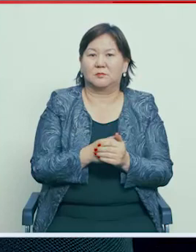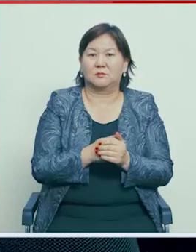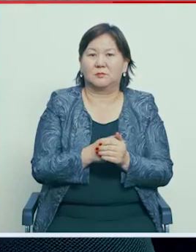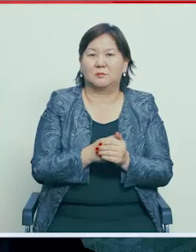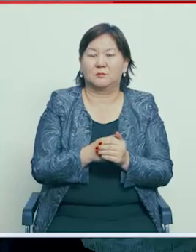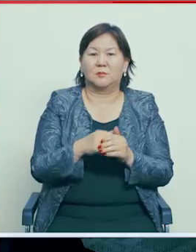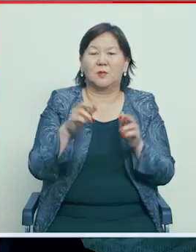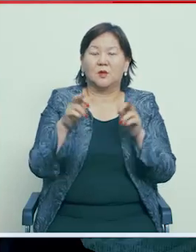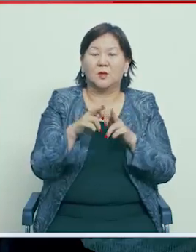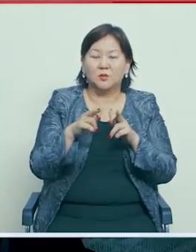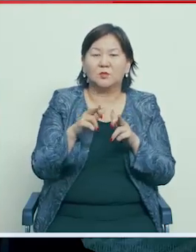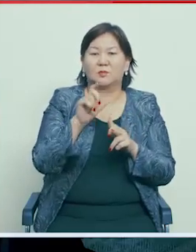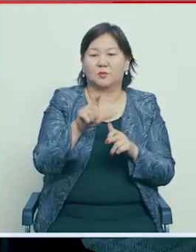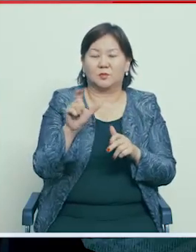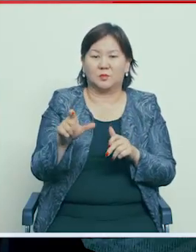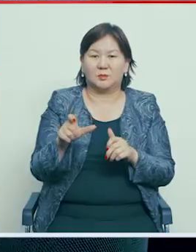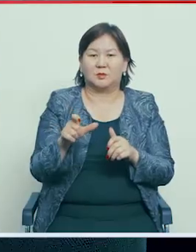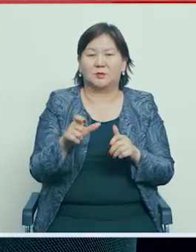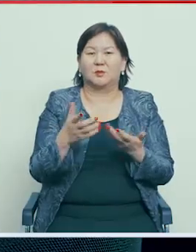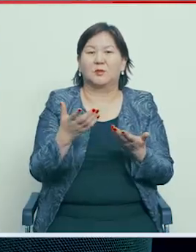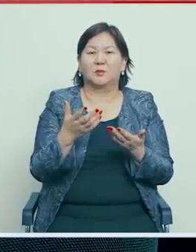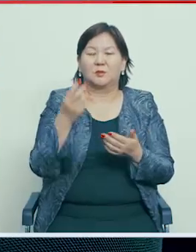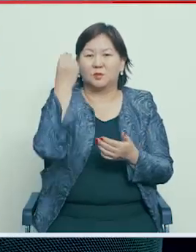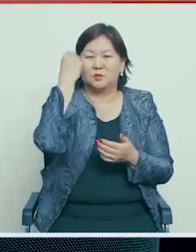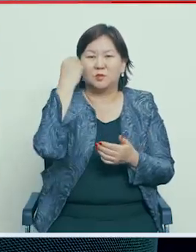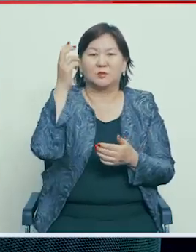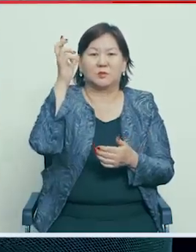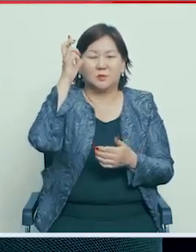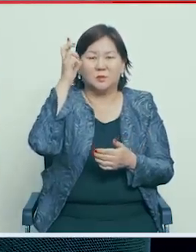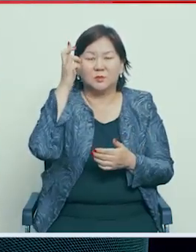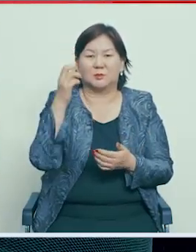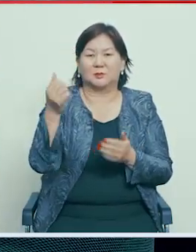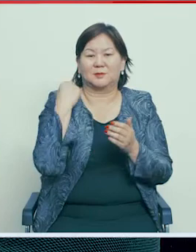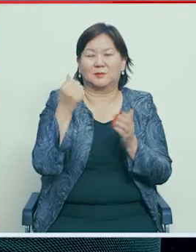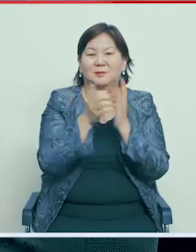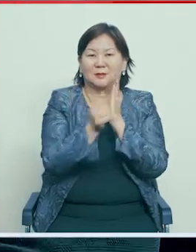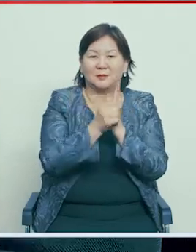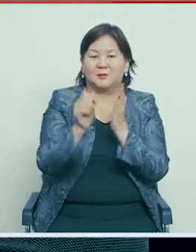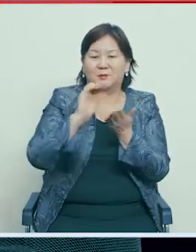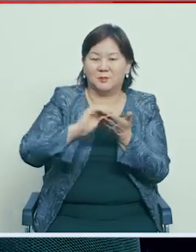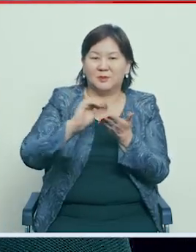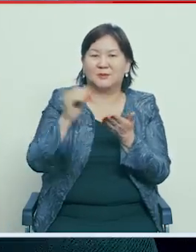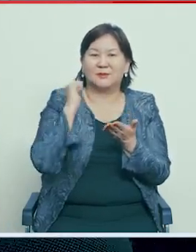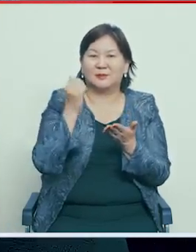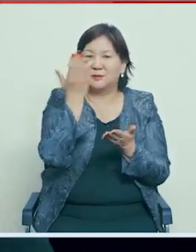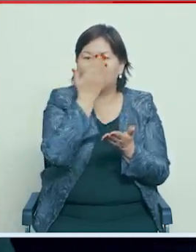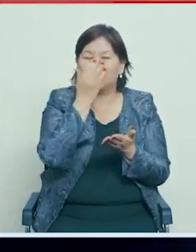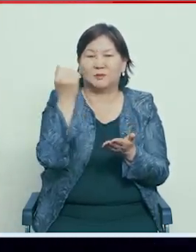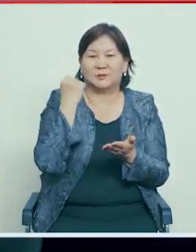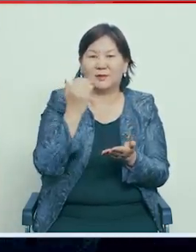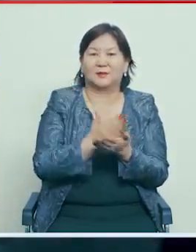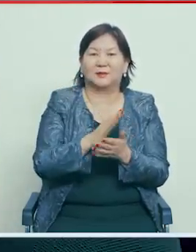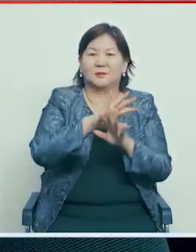Одоо бол хөгжлийн бэрхшээлтэй иргэд болов сурж бослох чадвартай, бичиж чадна, уншиж чадчихээн. Гэтэл